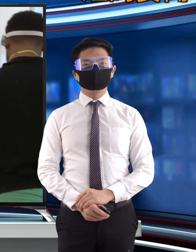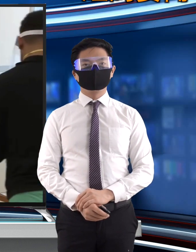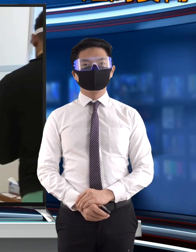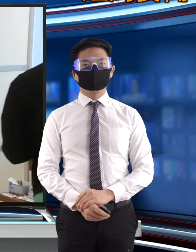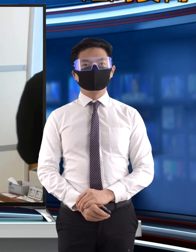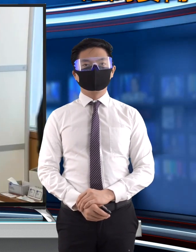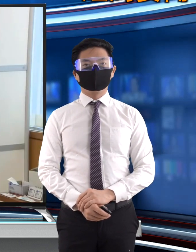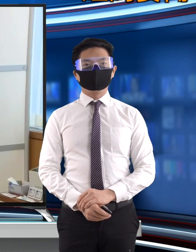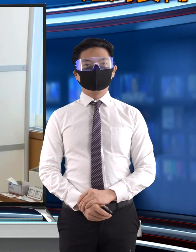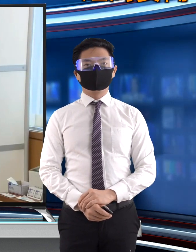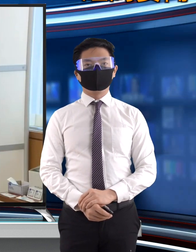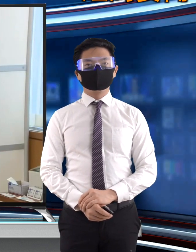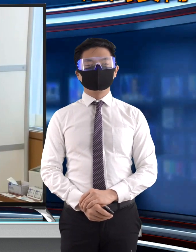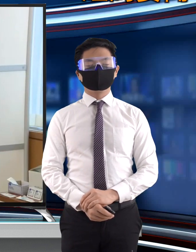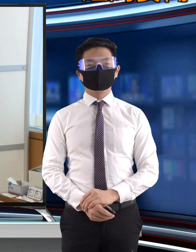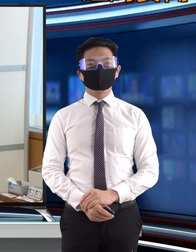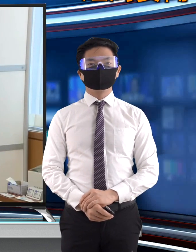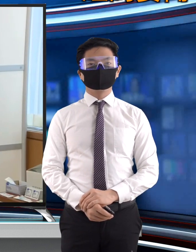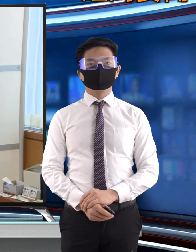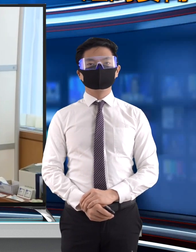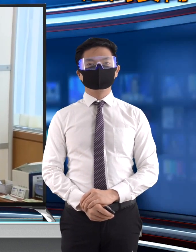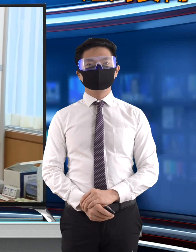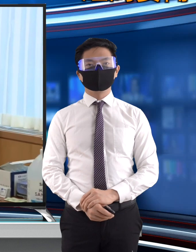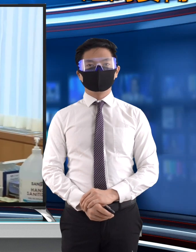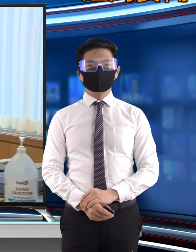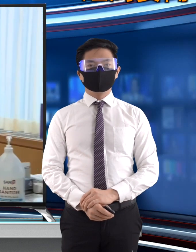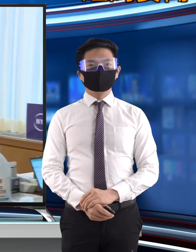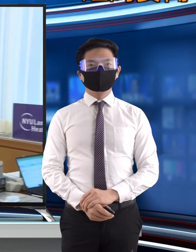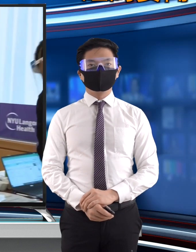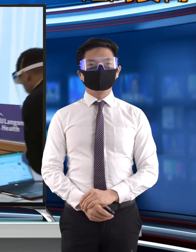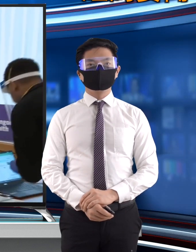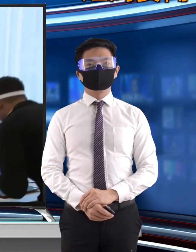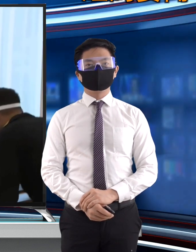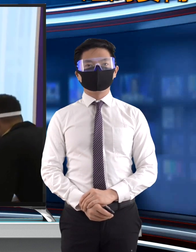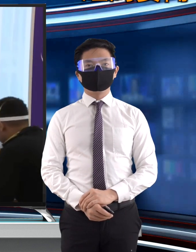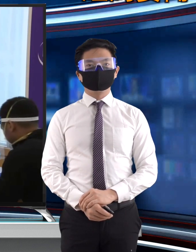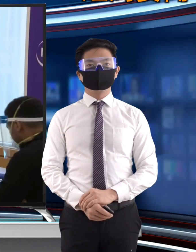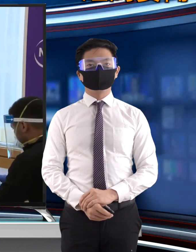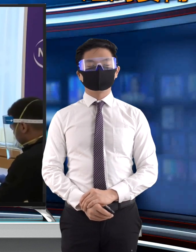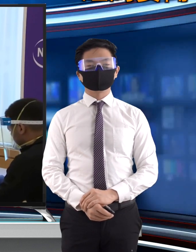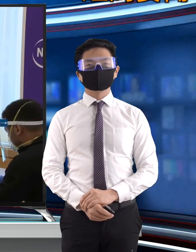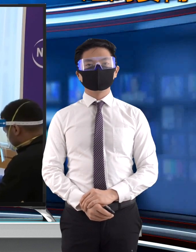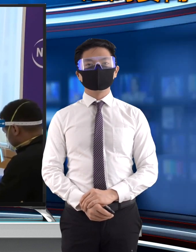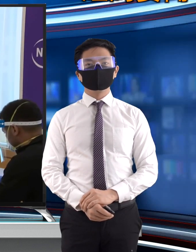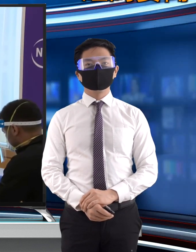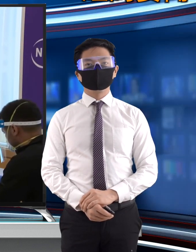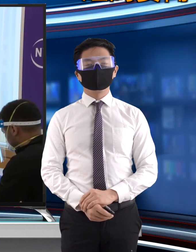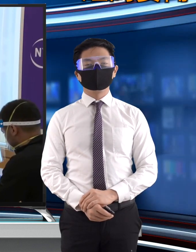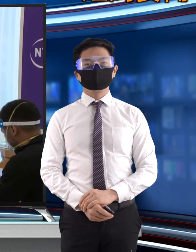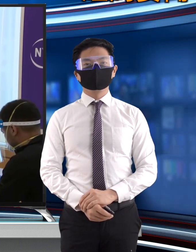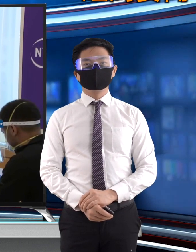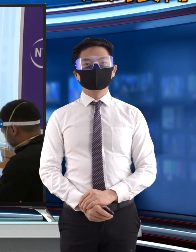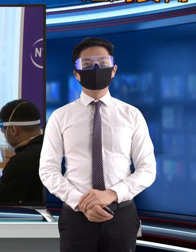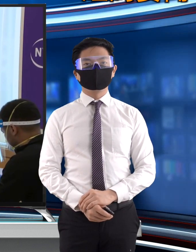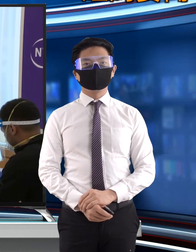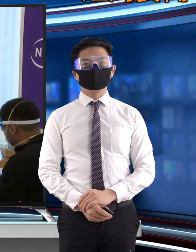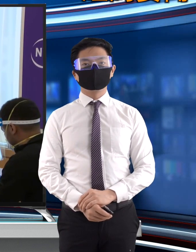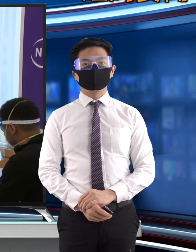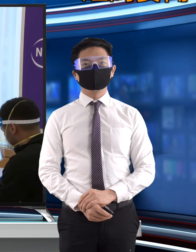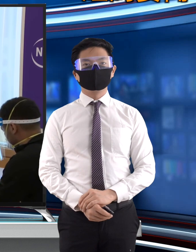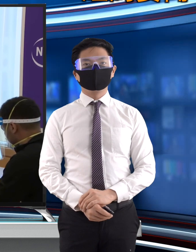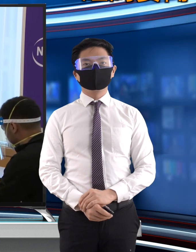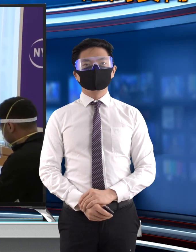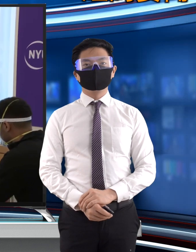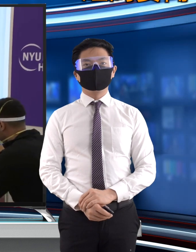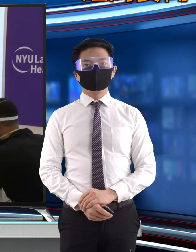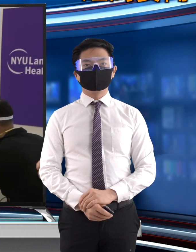所接种疫苗的程序和进度有严格规定，例如每打1剂都要汇报相关的信息，针对规定的群体接种疫苗